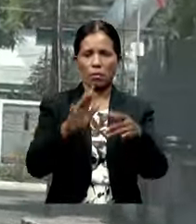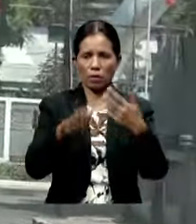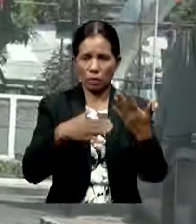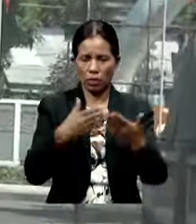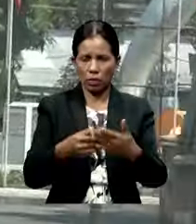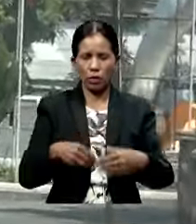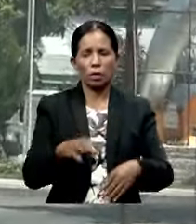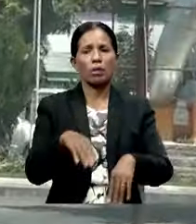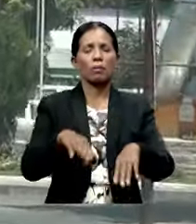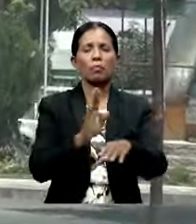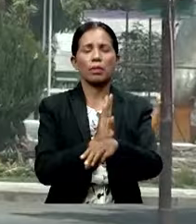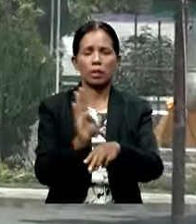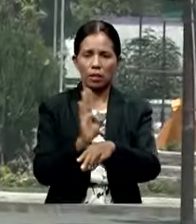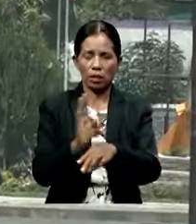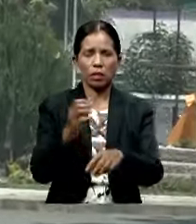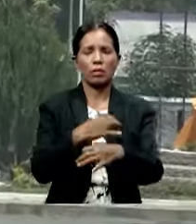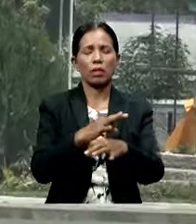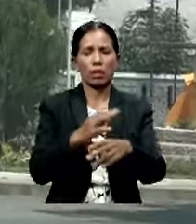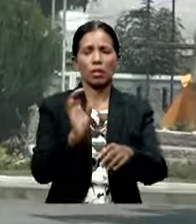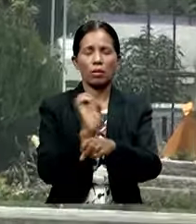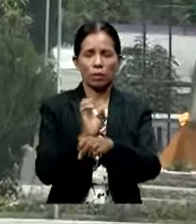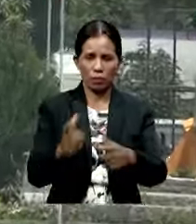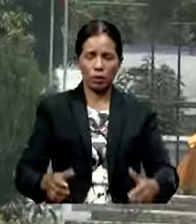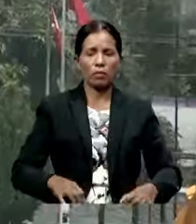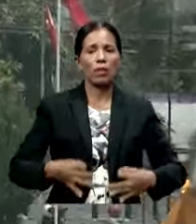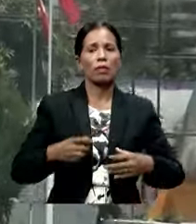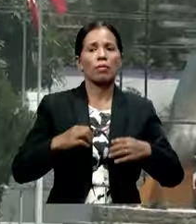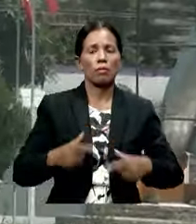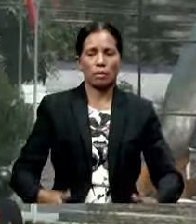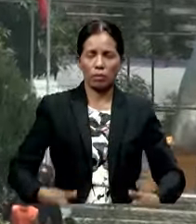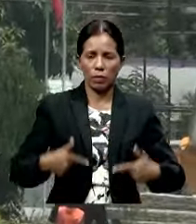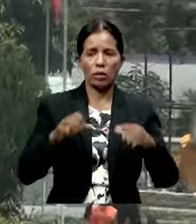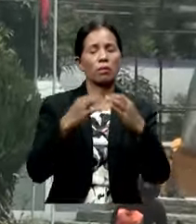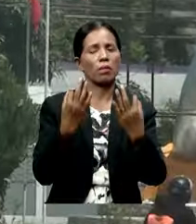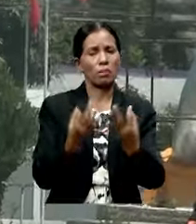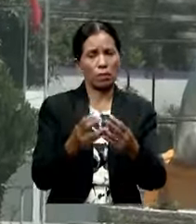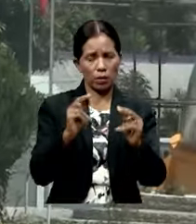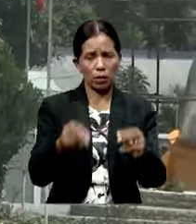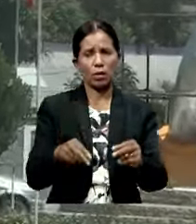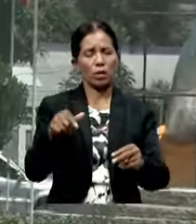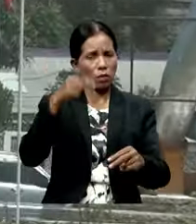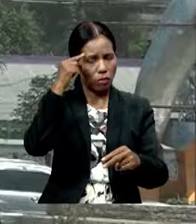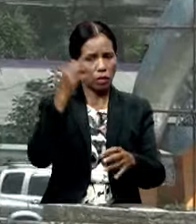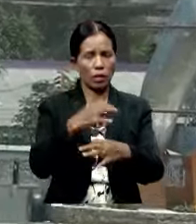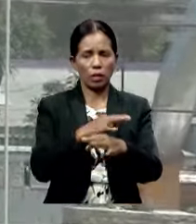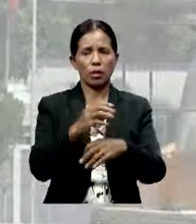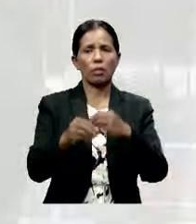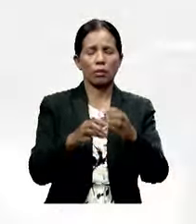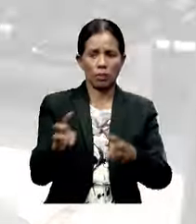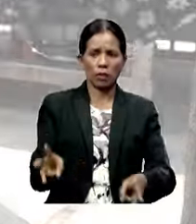fila liman atu hadia ekonomia umalaran. Precisa governo hadia iha setor hanesan, kono ba